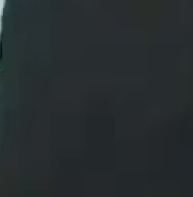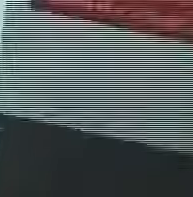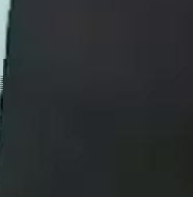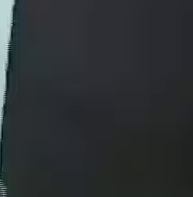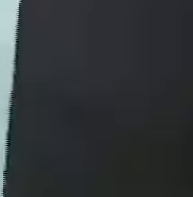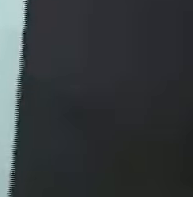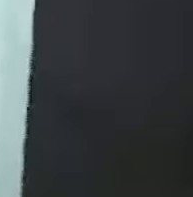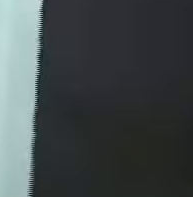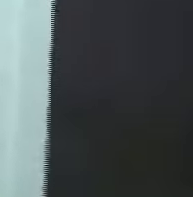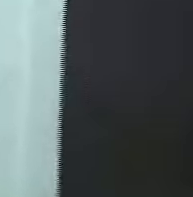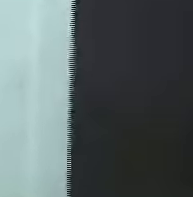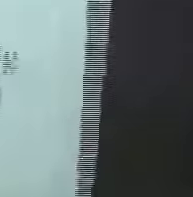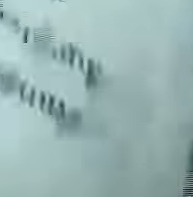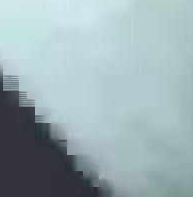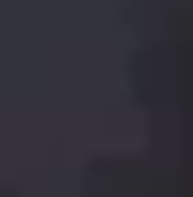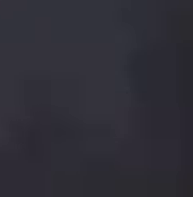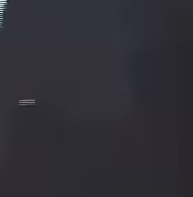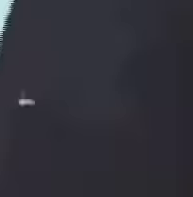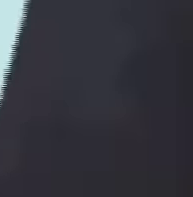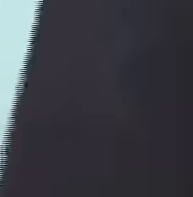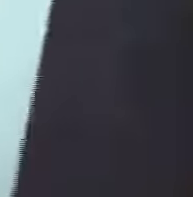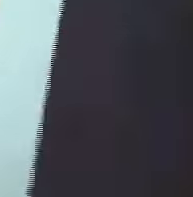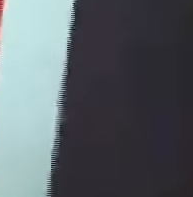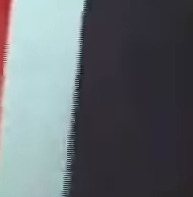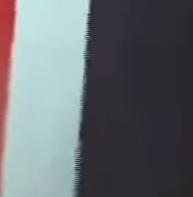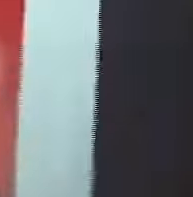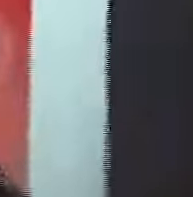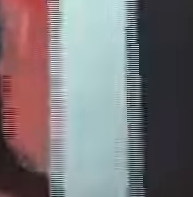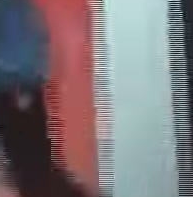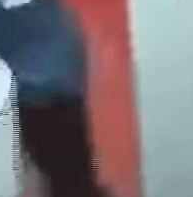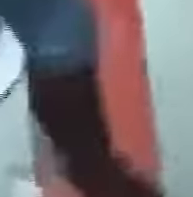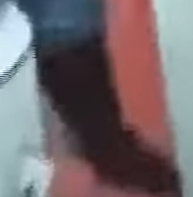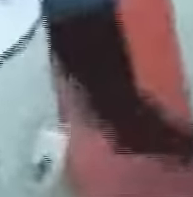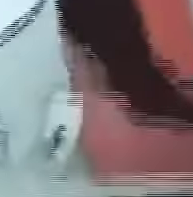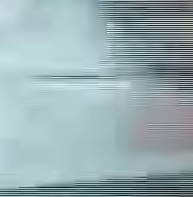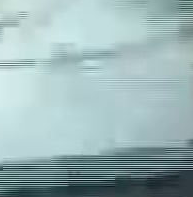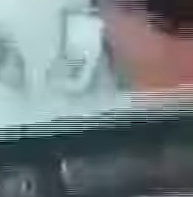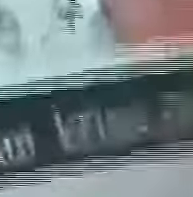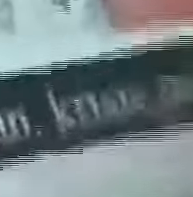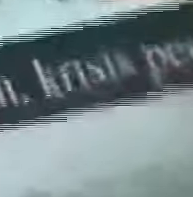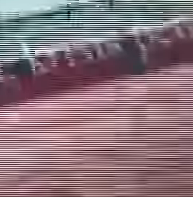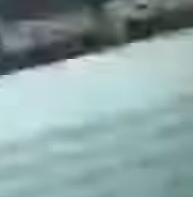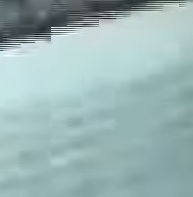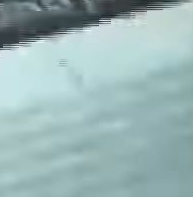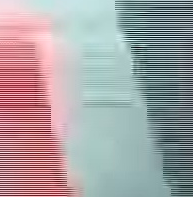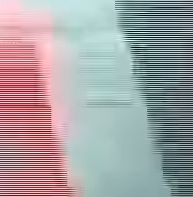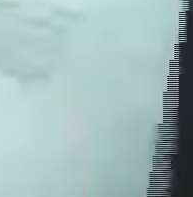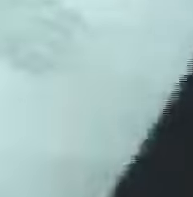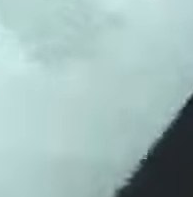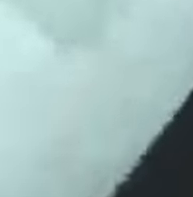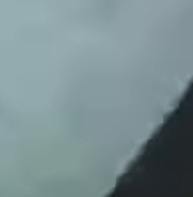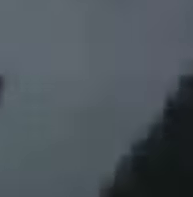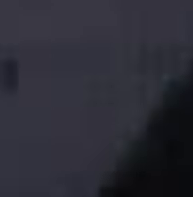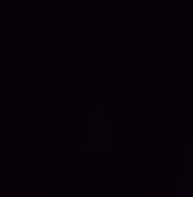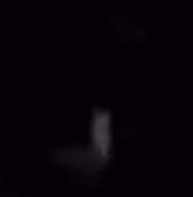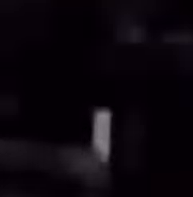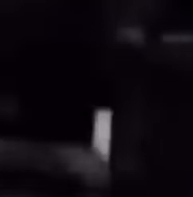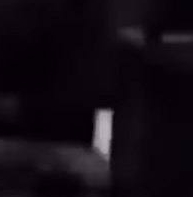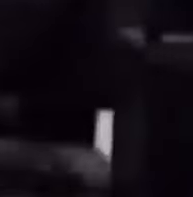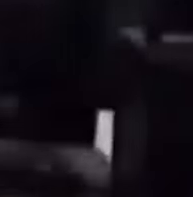dan pengangguran. Ketidakpedulian masyarakat membawa dampak jangka panjang yang dapat dirasakan oleh semua